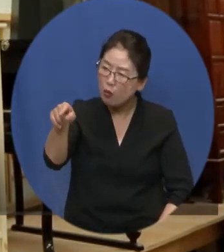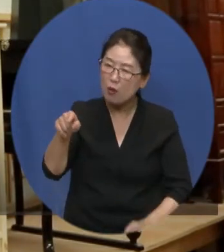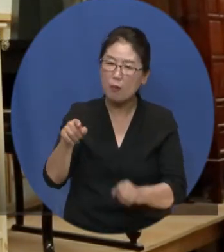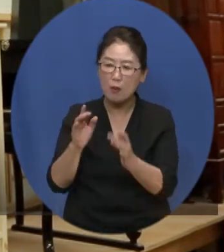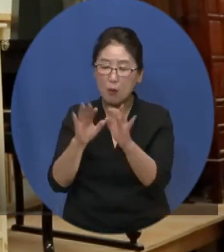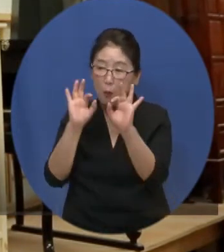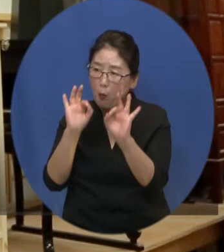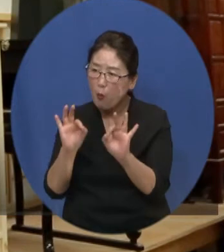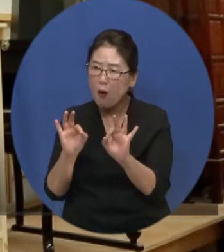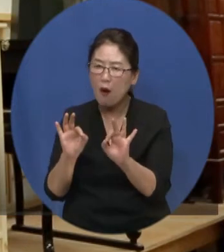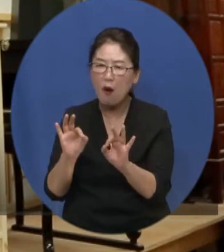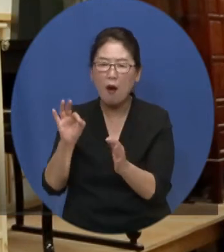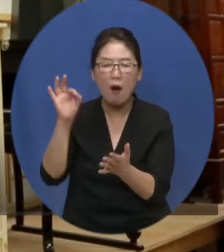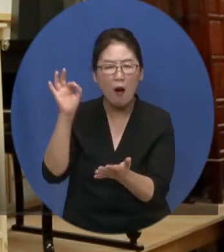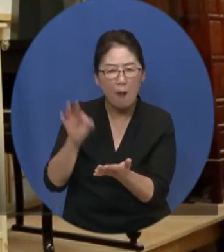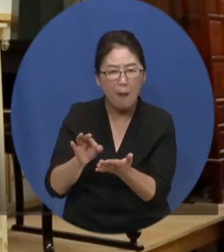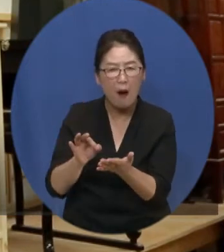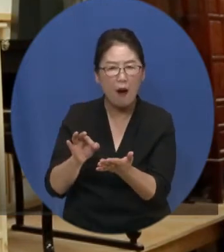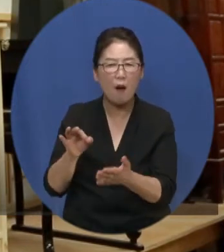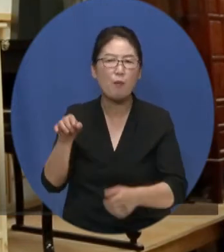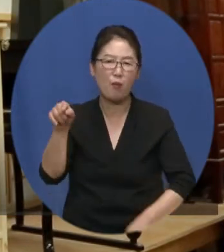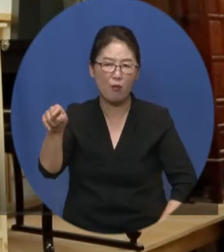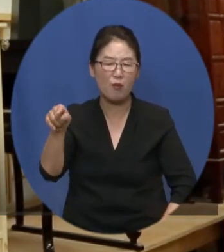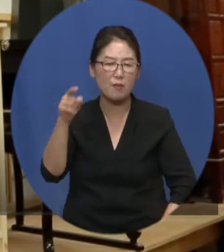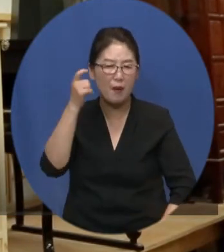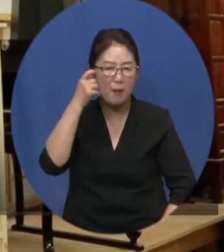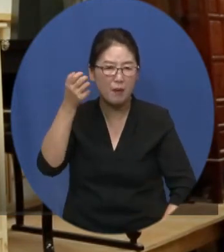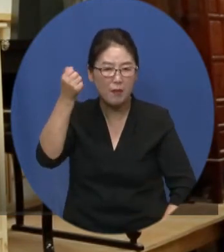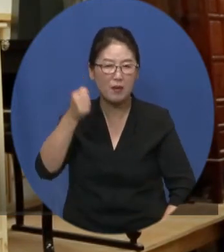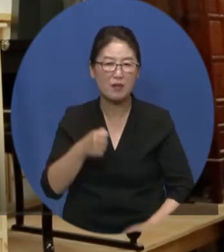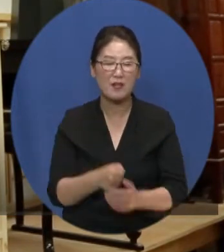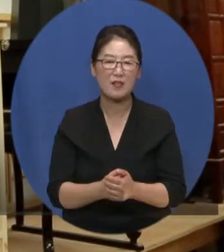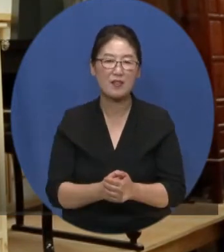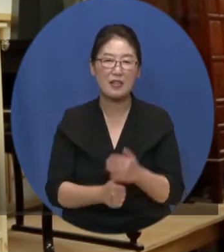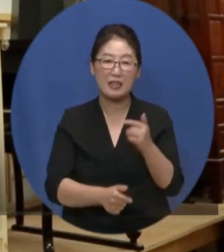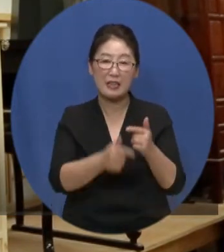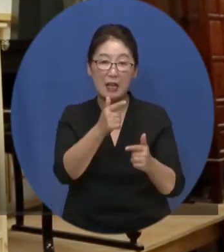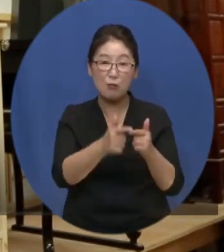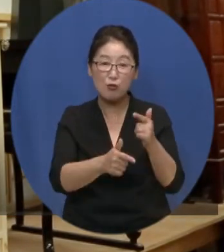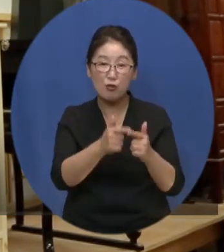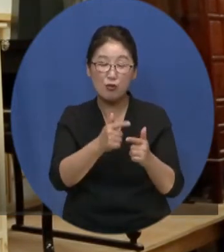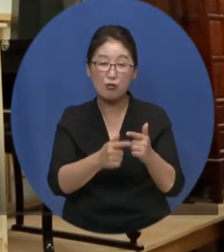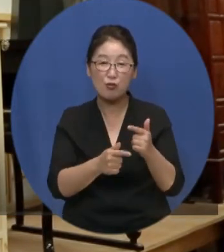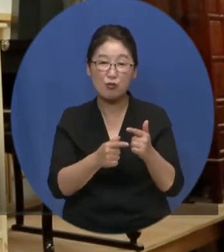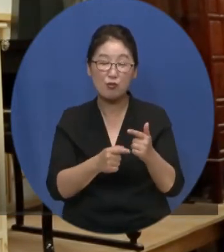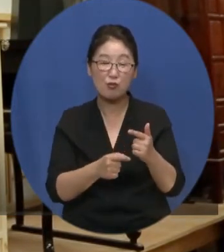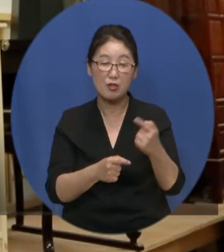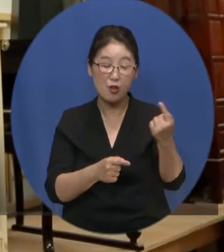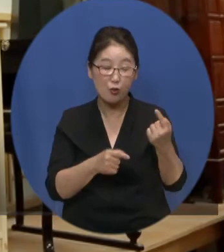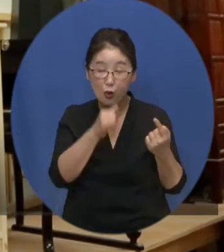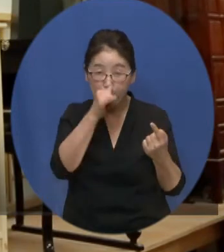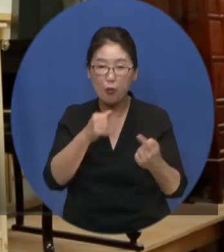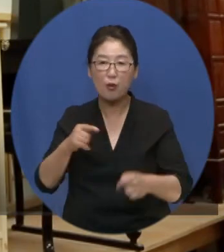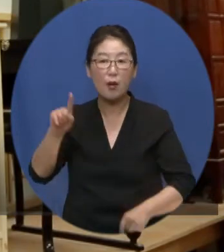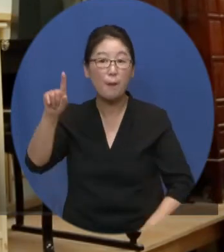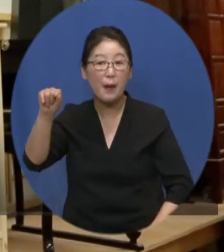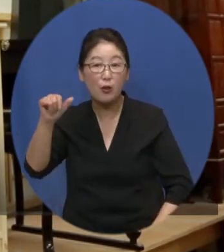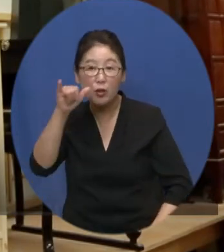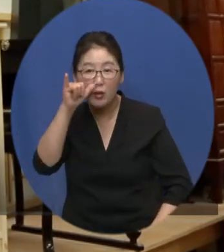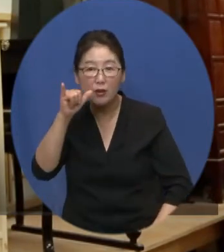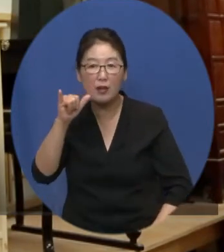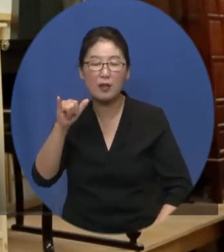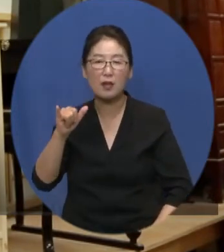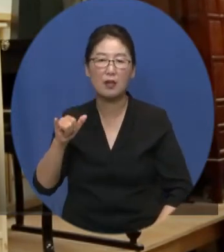그렇게 세계 시계 되어 천원짜리 나 물어 만원짜리 남으로 저희는 가구를 만드는데 예를 들면 어떻게 그게